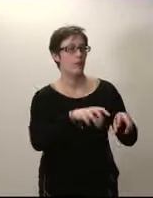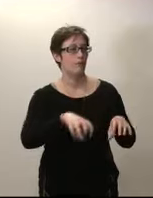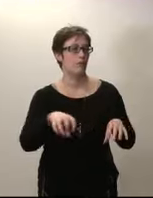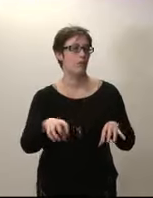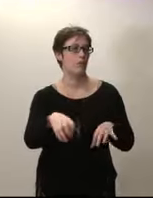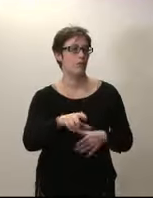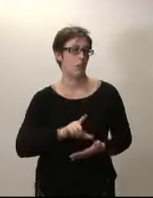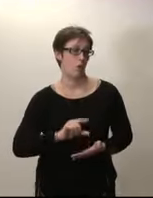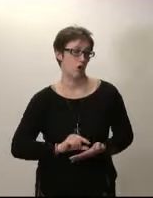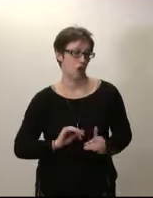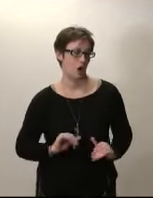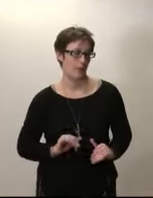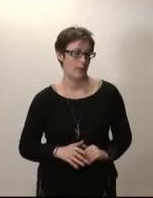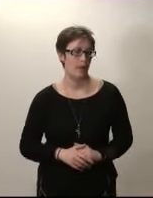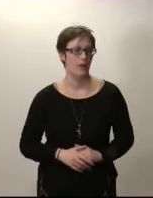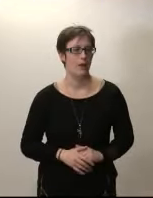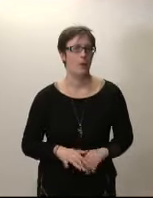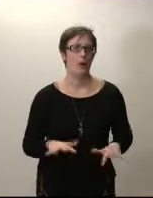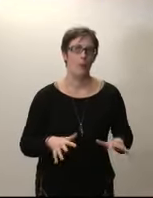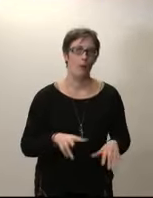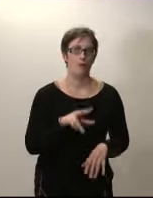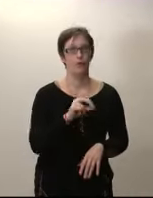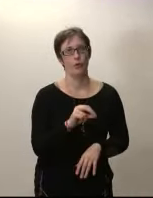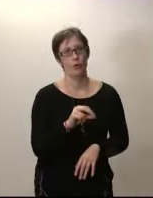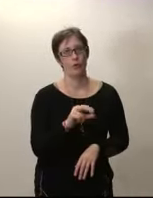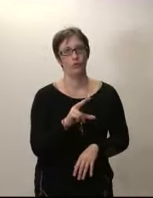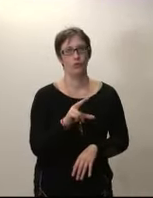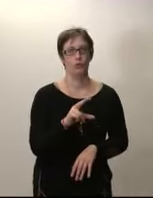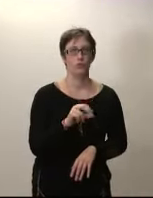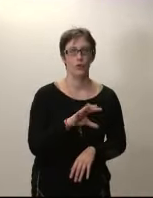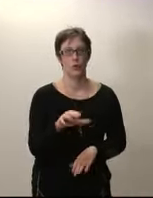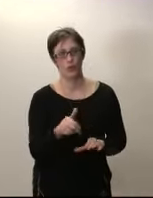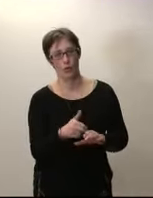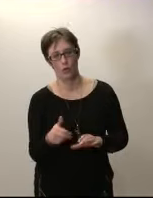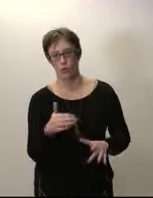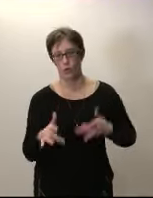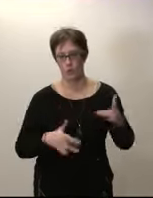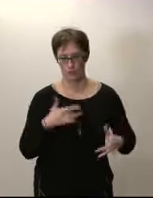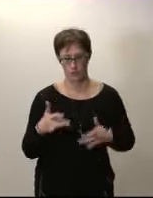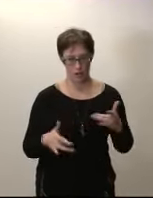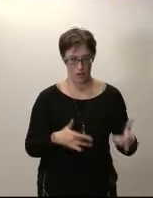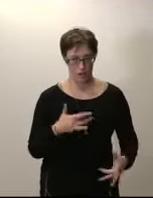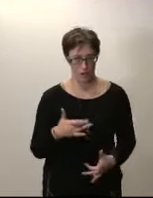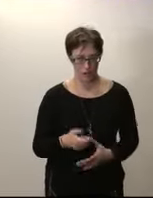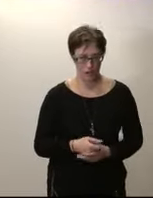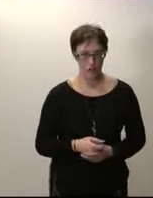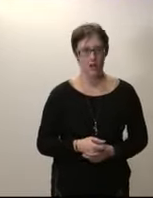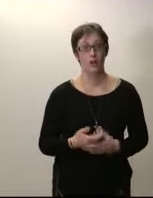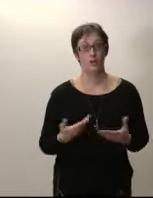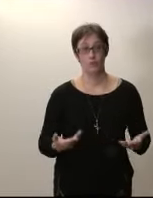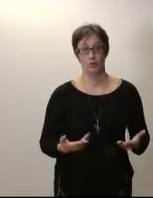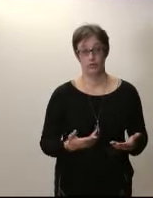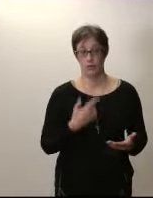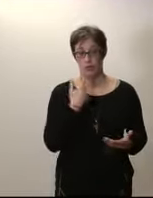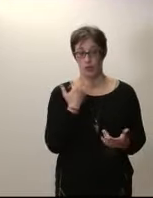Et la plupart du temps, entre 30 et 35 € le spectacle. Vous rendez compte de ce que ça représente pour, ce que ça représente pour deux